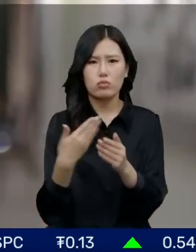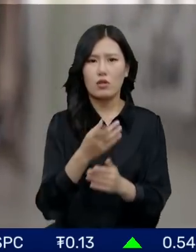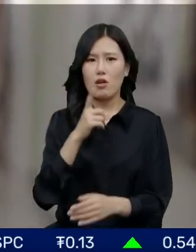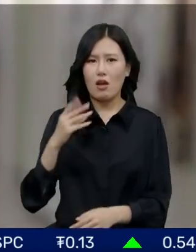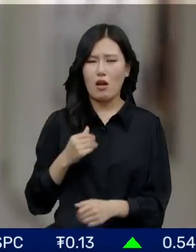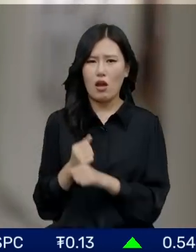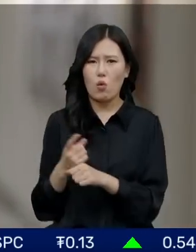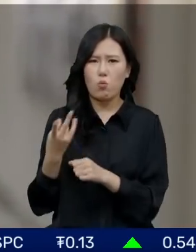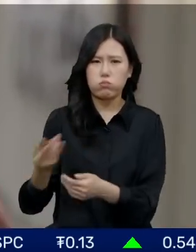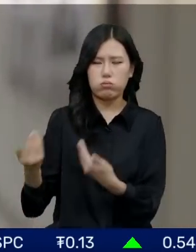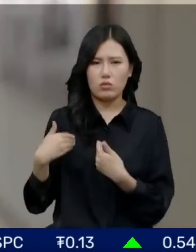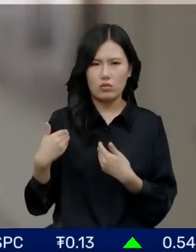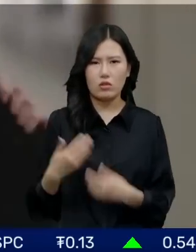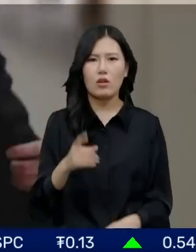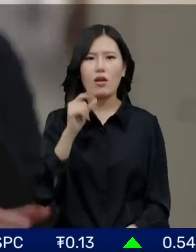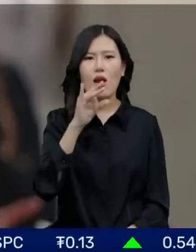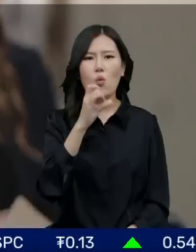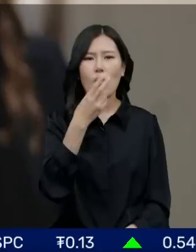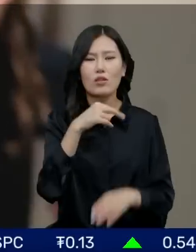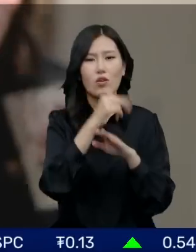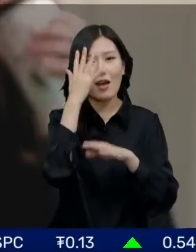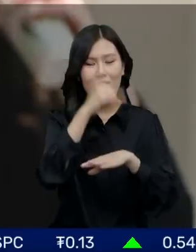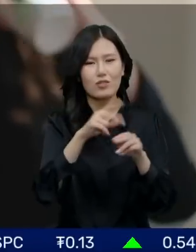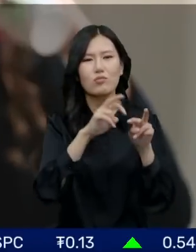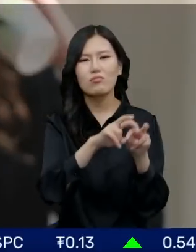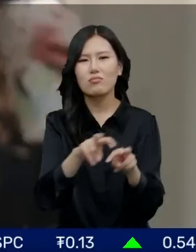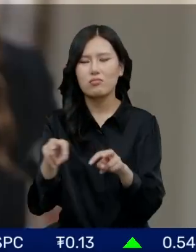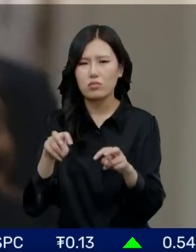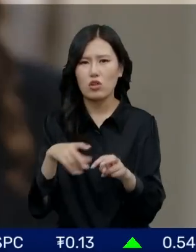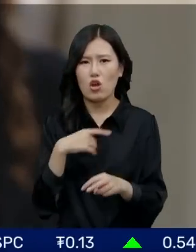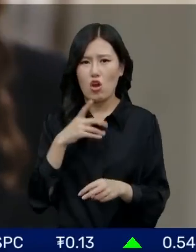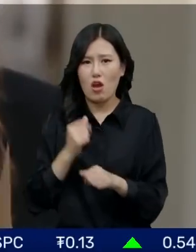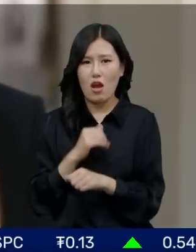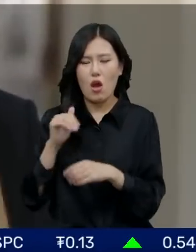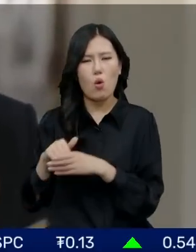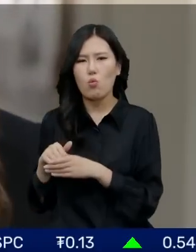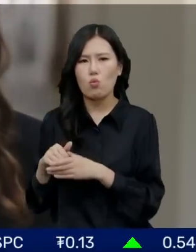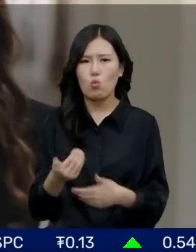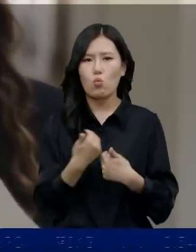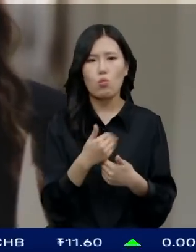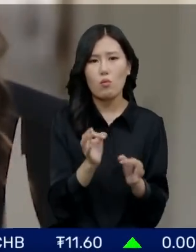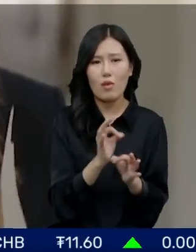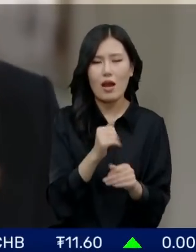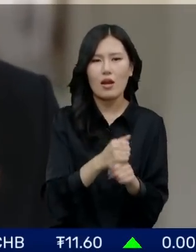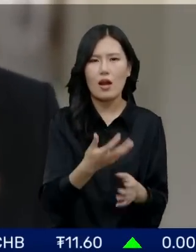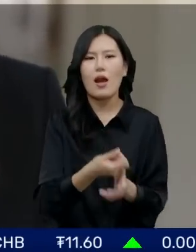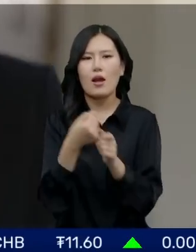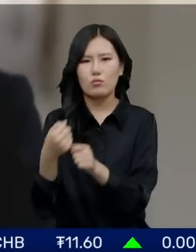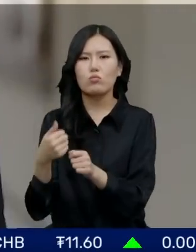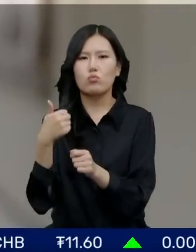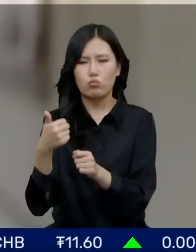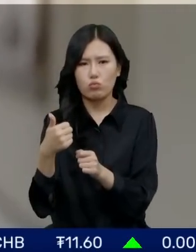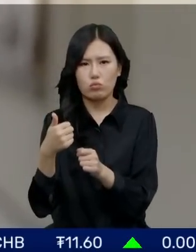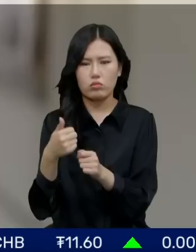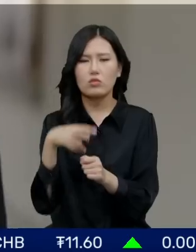хийсэн судалгаагаар ажил олгогчид ээжүүдээс илүү хүүхэдгүй эмэгтэйг ажилд авдаг. Амун хүүхэдтэй эмэгтэйчүүдийг ажилд авлаач тэдэнд